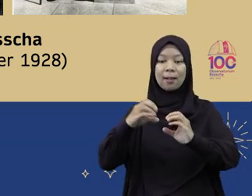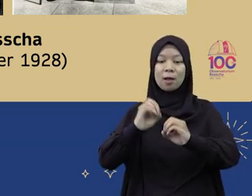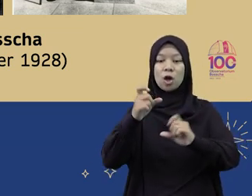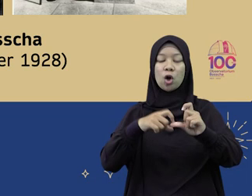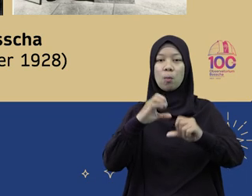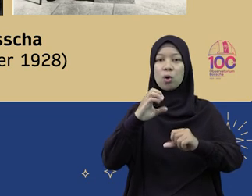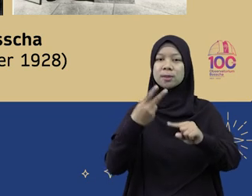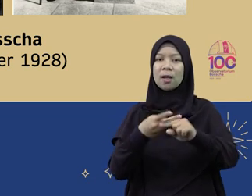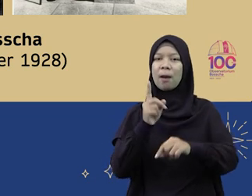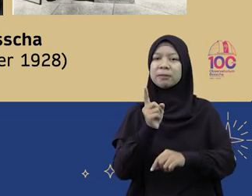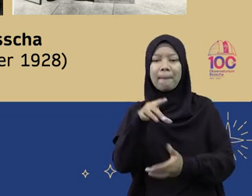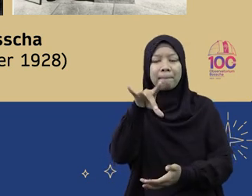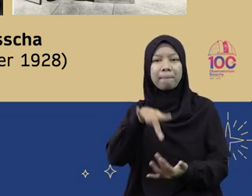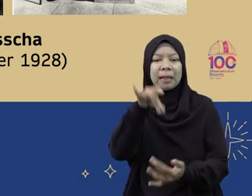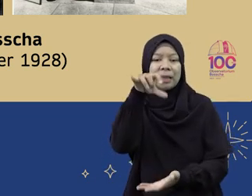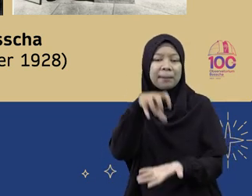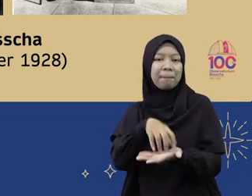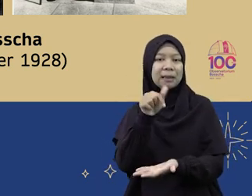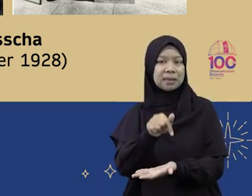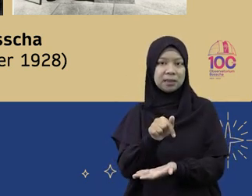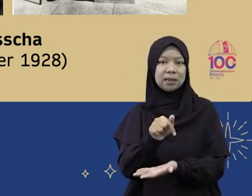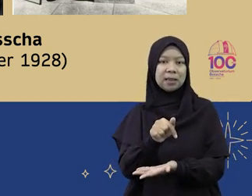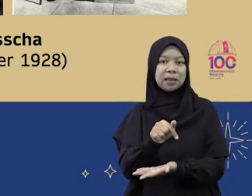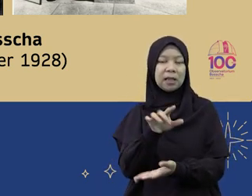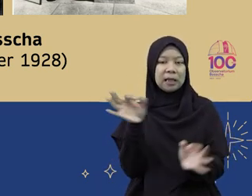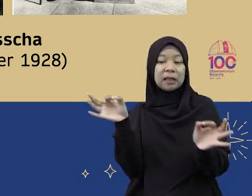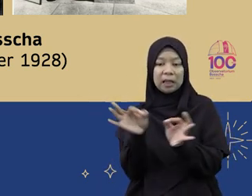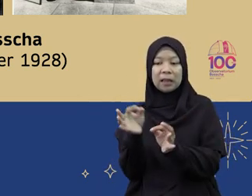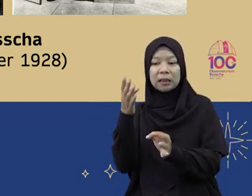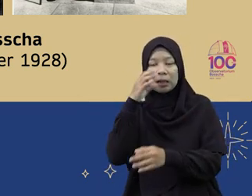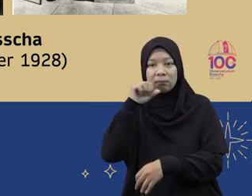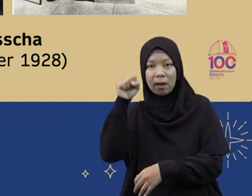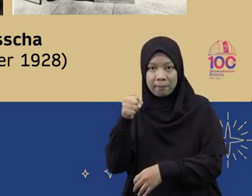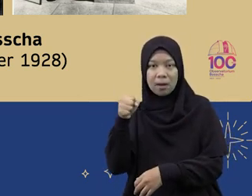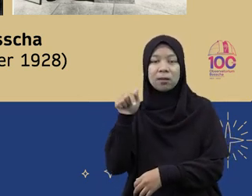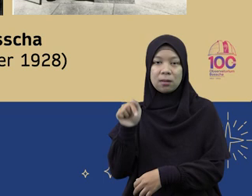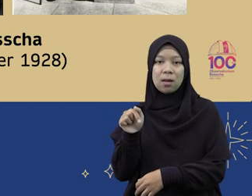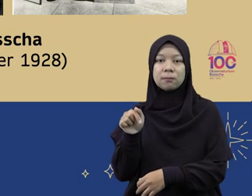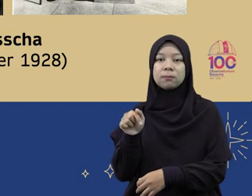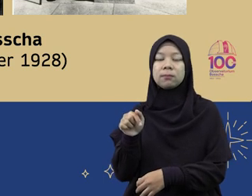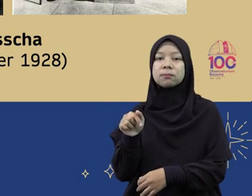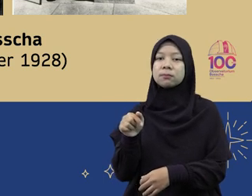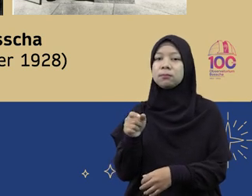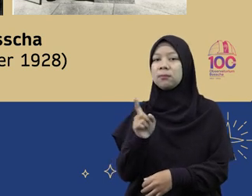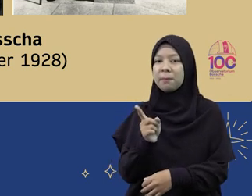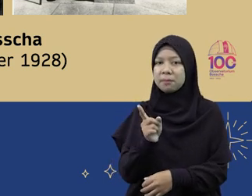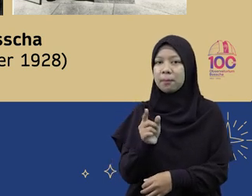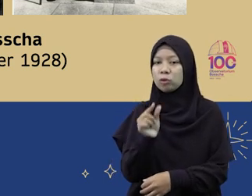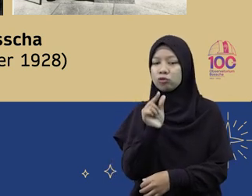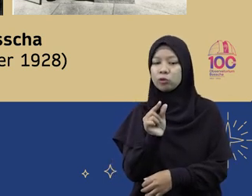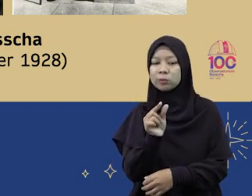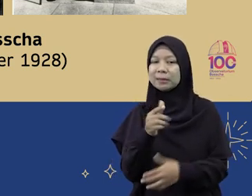lokasi di sini yang tidak jauh dari kampus kita di Ganesha teknisi Bandung untuk